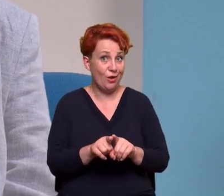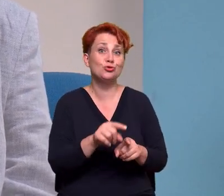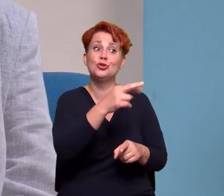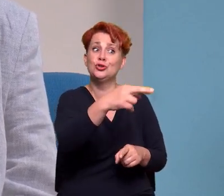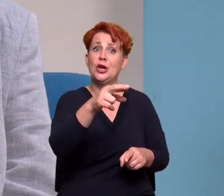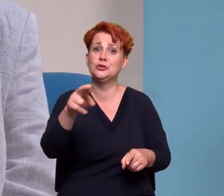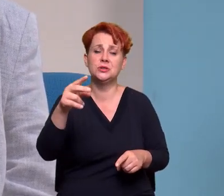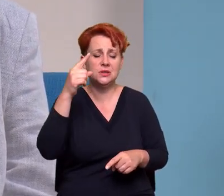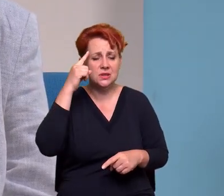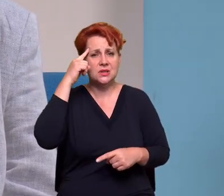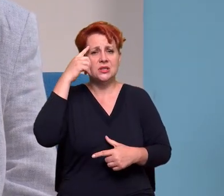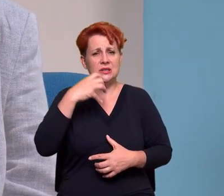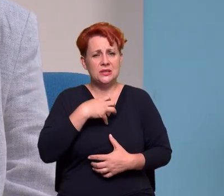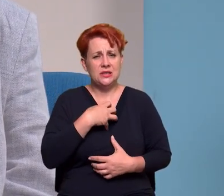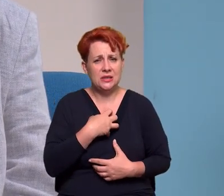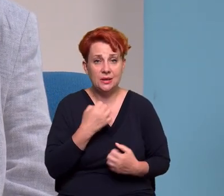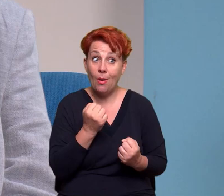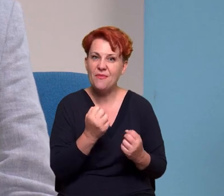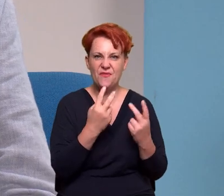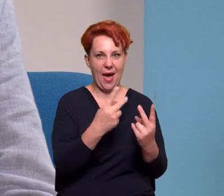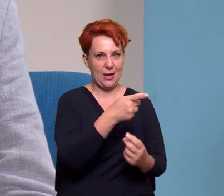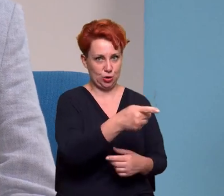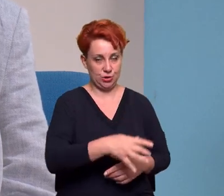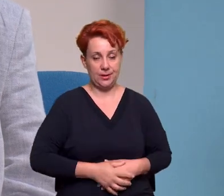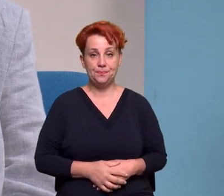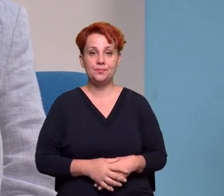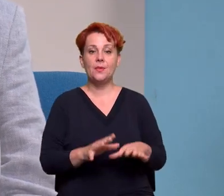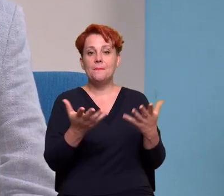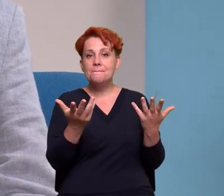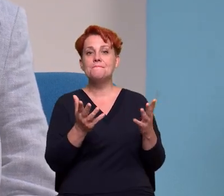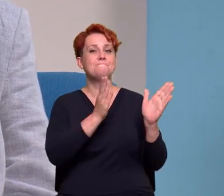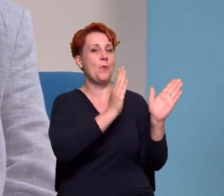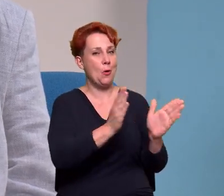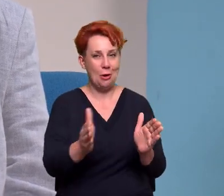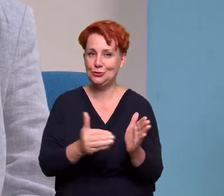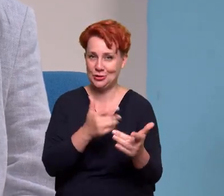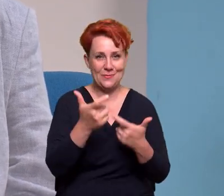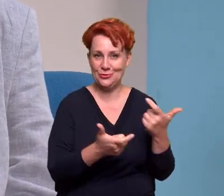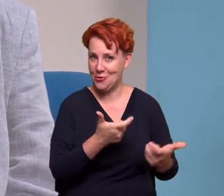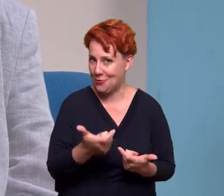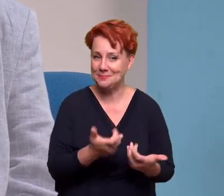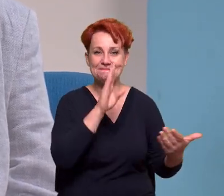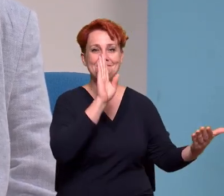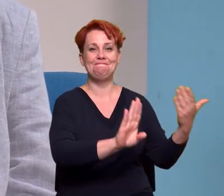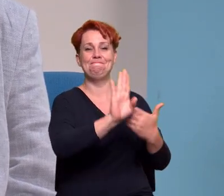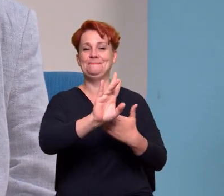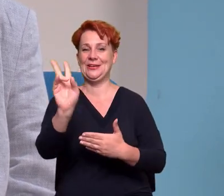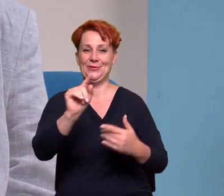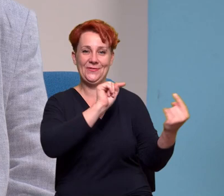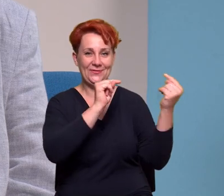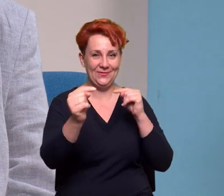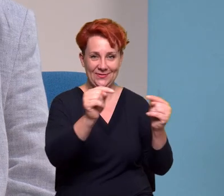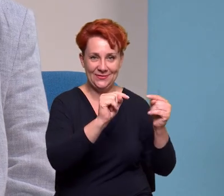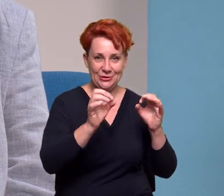odgrywały ważną rolę. Porządek rzeczy wymaga, żebym przedstawiła uczestników